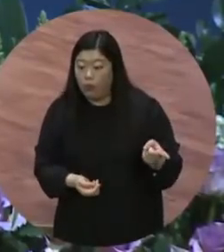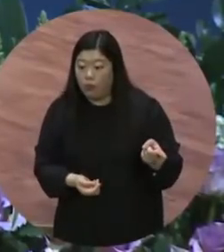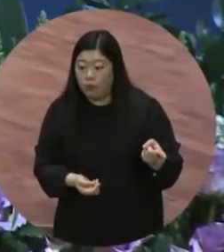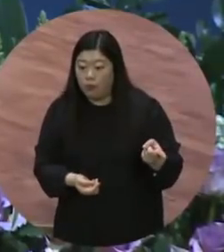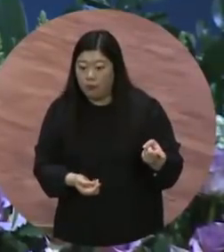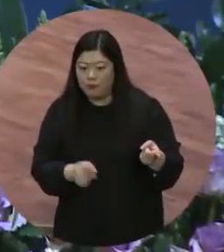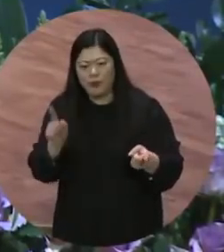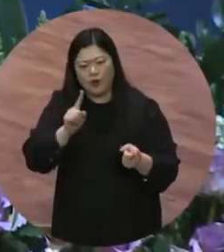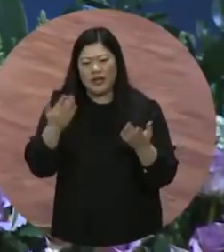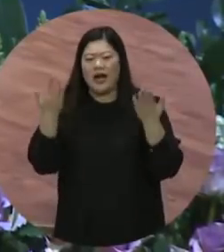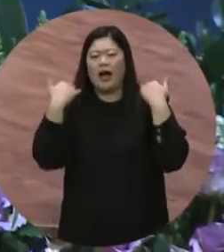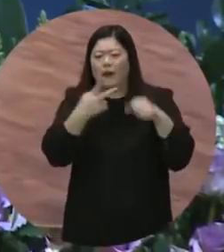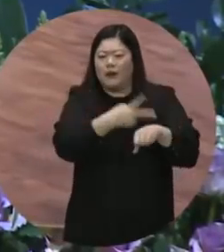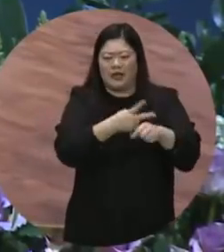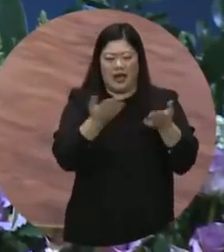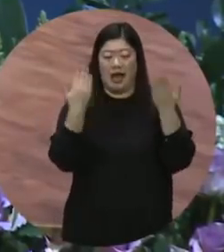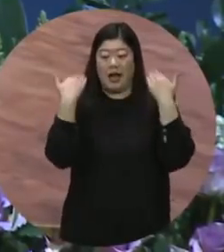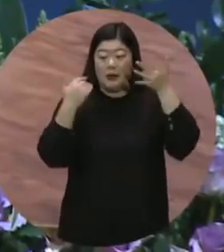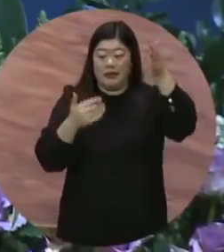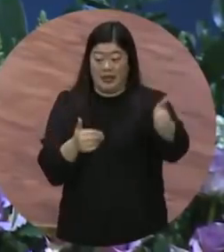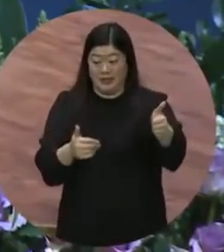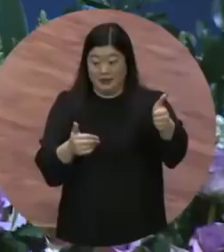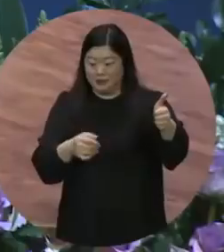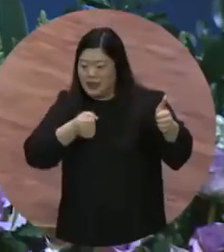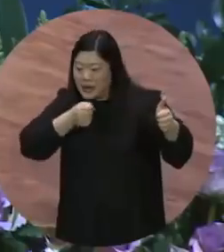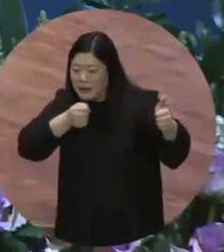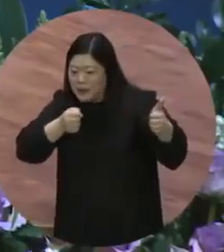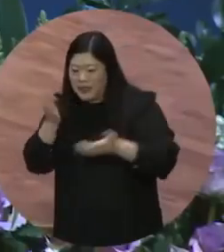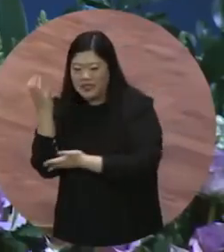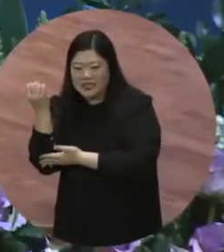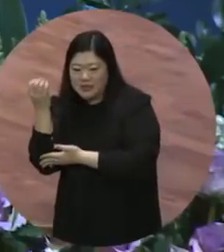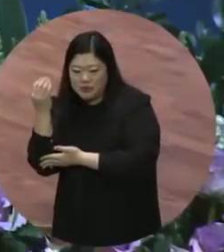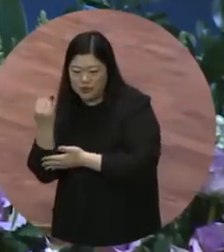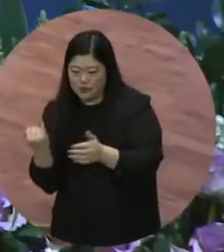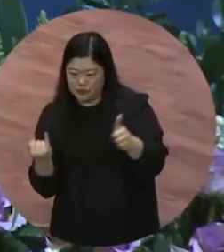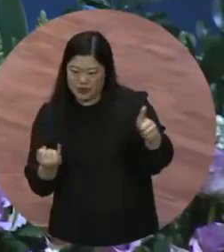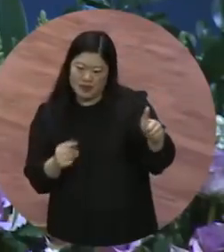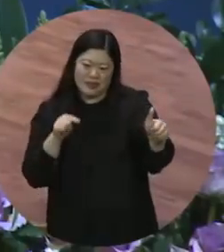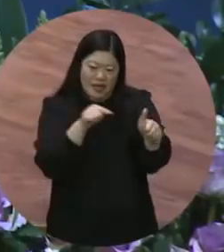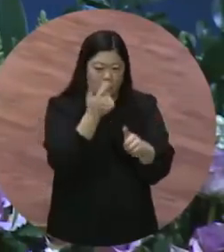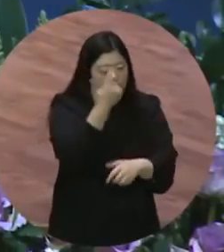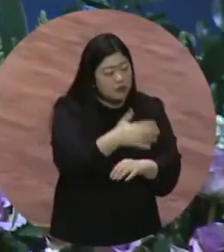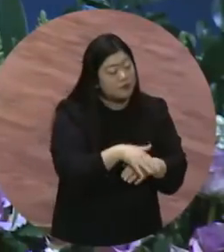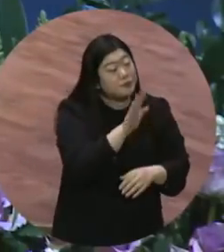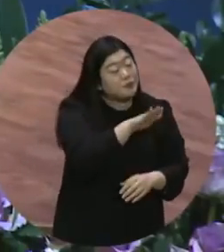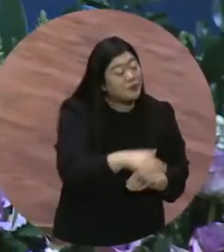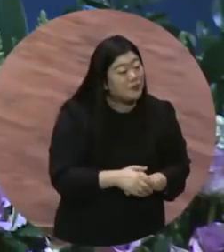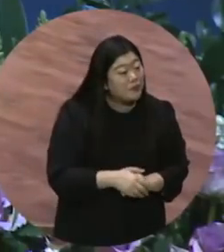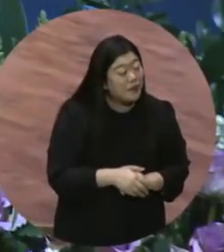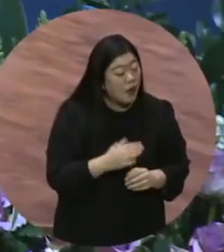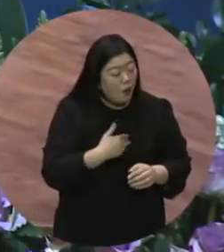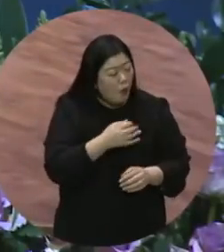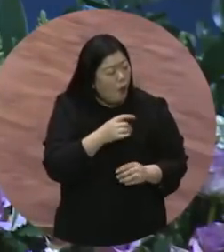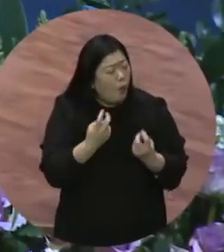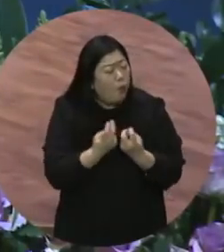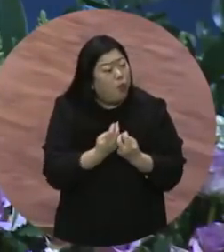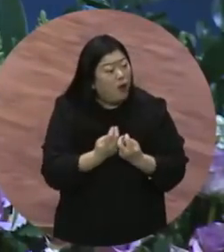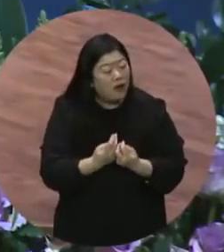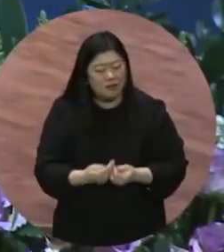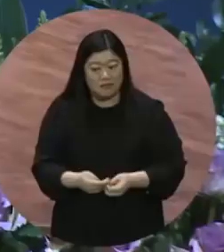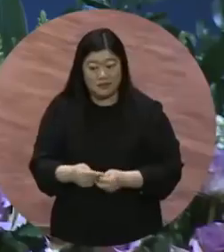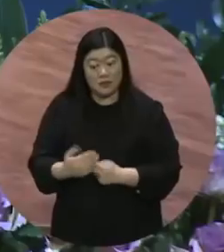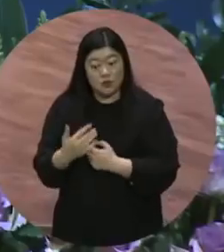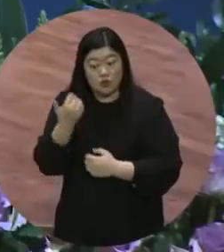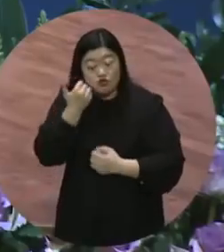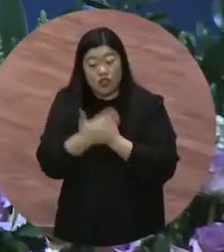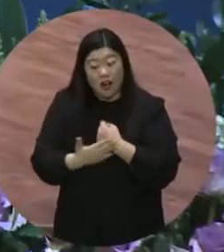교장 선생님에게 기자가 물었을 때 교장 선생님이 세 가지를 얘기했습니다. 첫째가 교사 때문이다. 두 번째가 뭡니까?